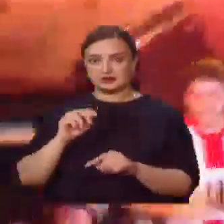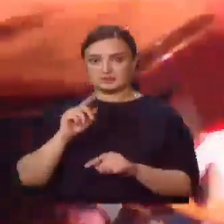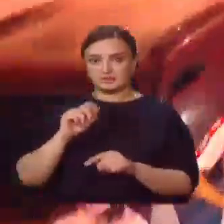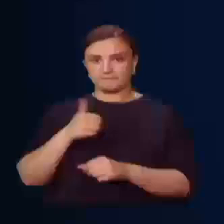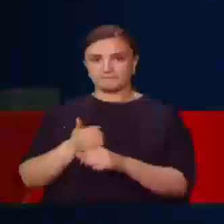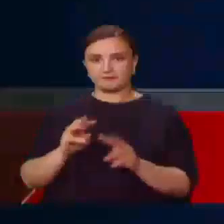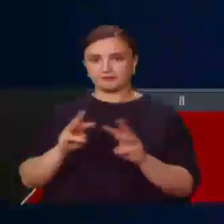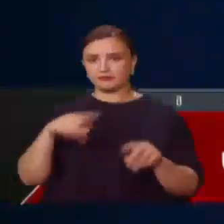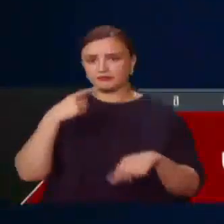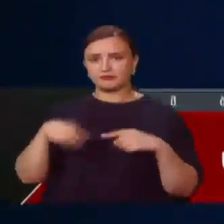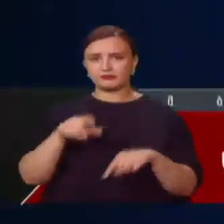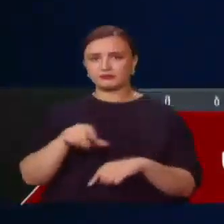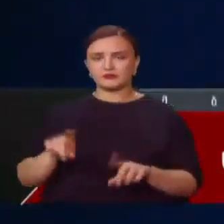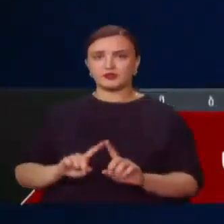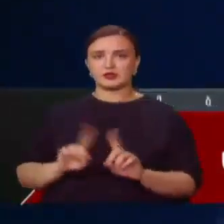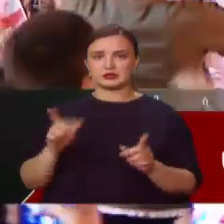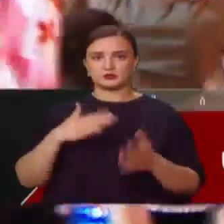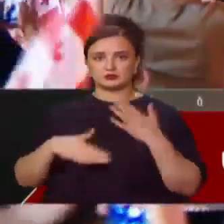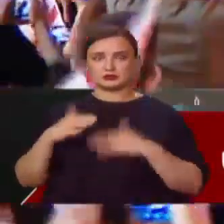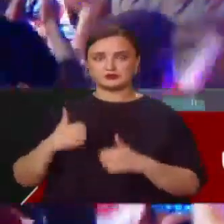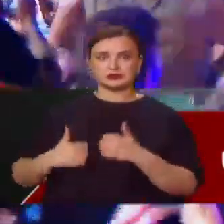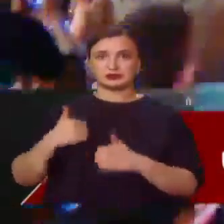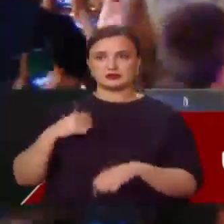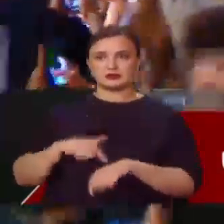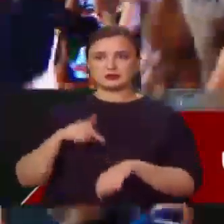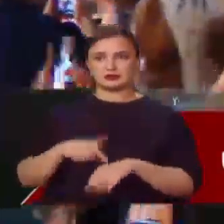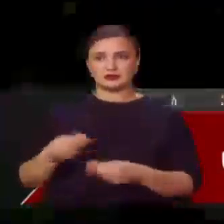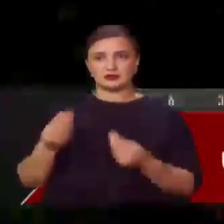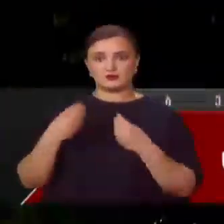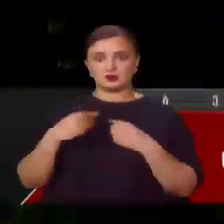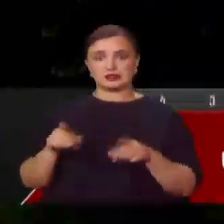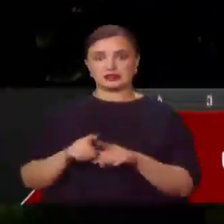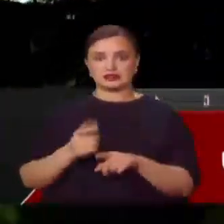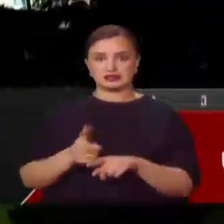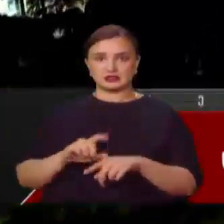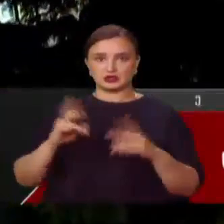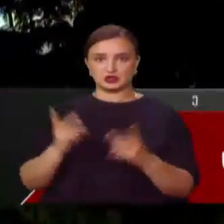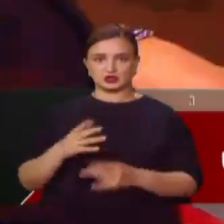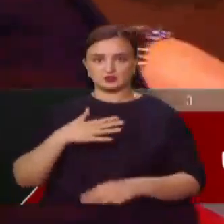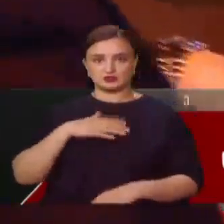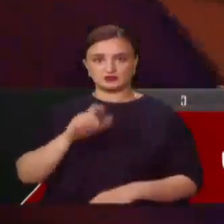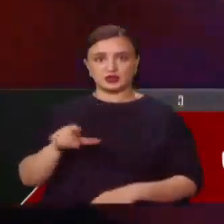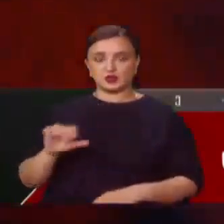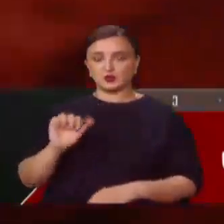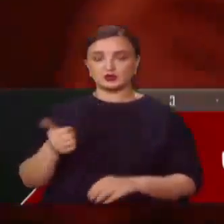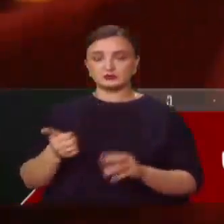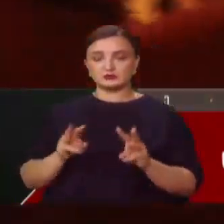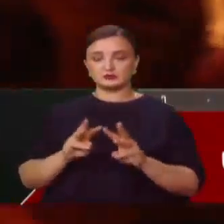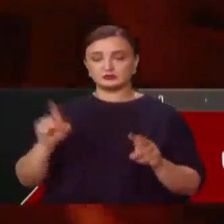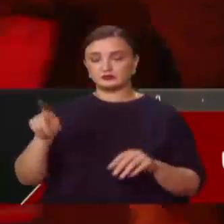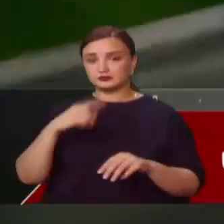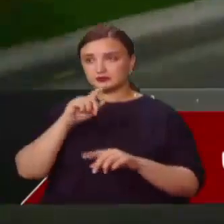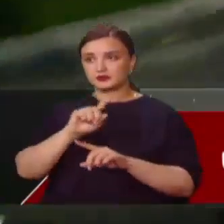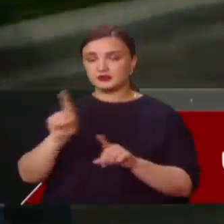chvenma pheghburtelebma gansakutrebuli sikharuli da siamaqes gansda gvachukes rats ase zalyan shirdeboda chven khalks rogorc premieri ganmartavs